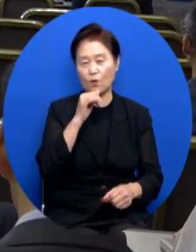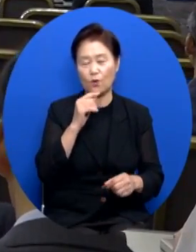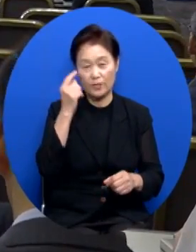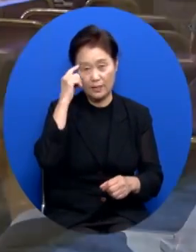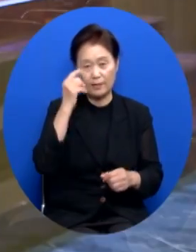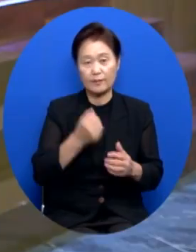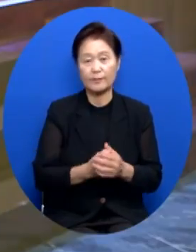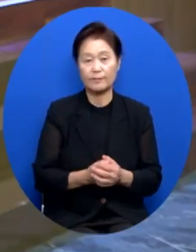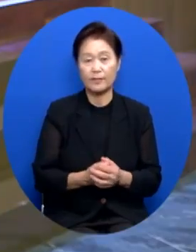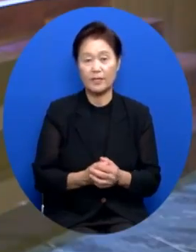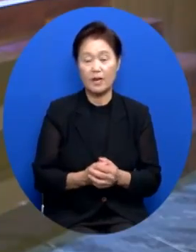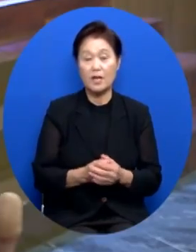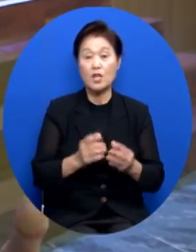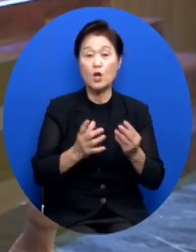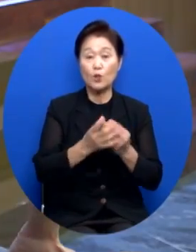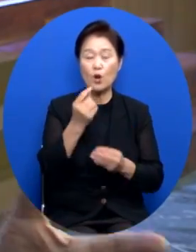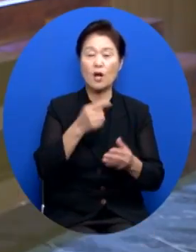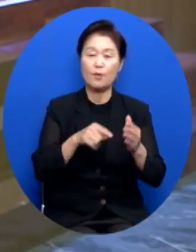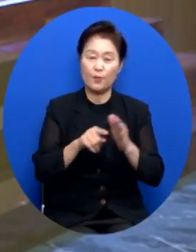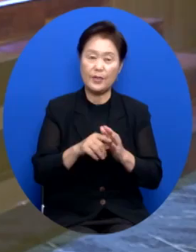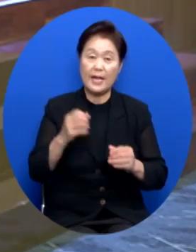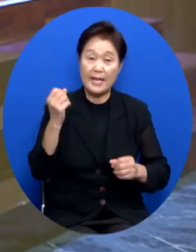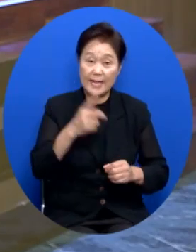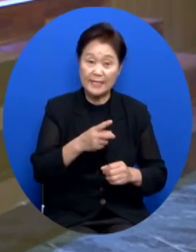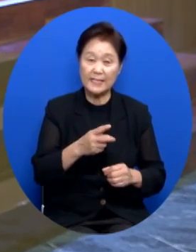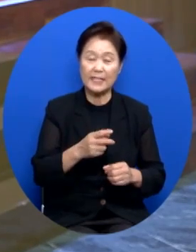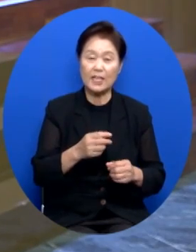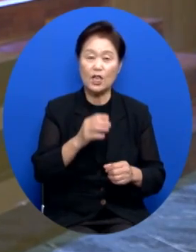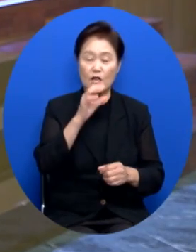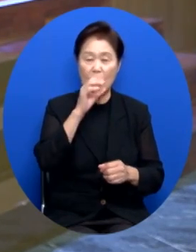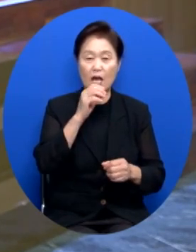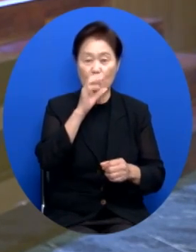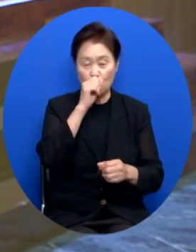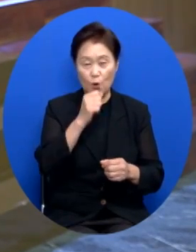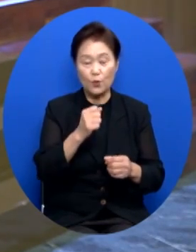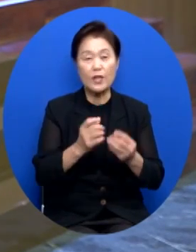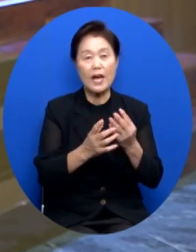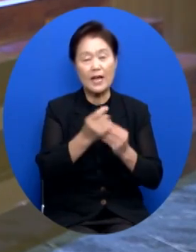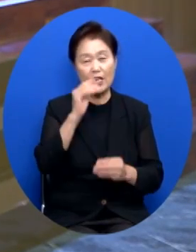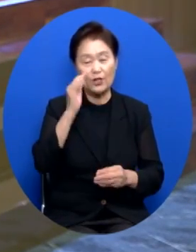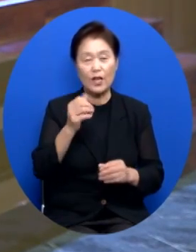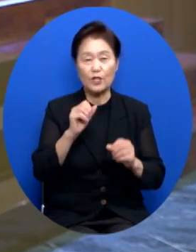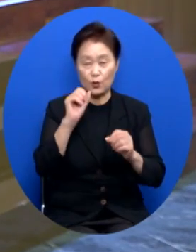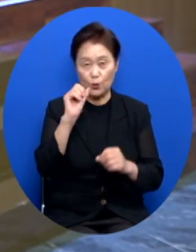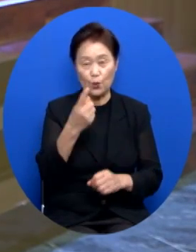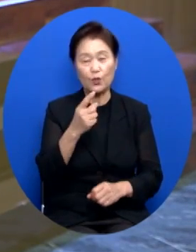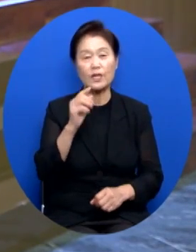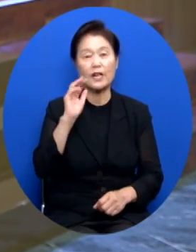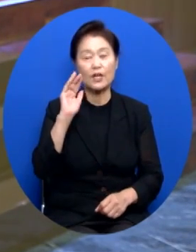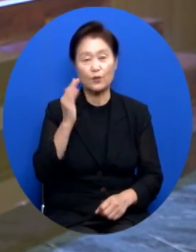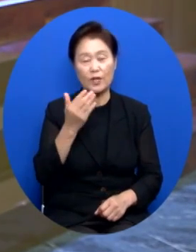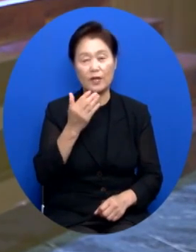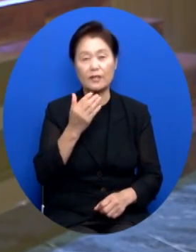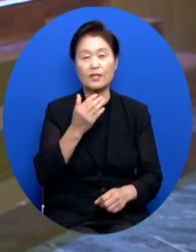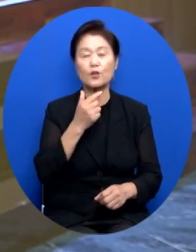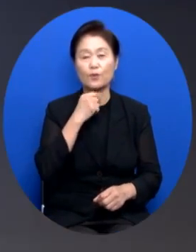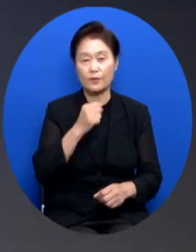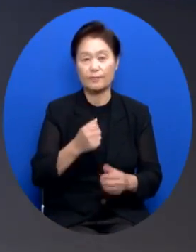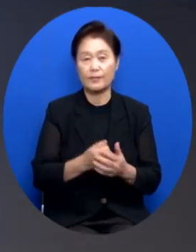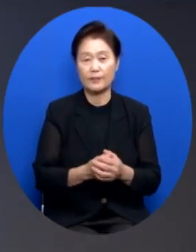통해서 다시 한번 우리 대신이 하나 되어지는 그런 좋은 계기를 만들고자